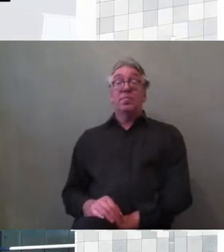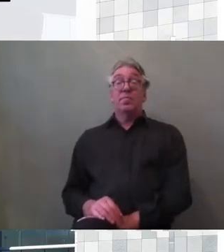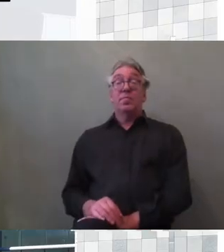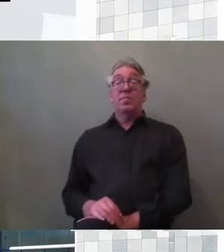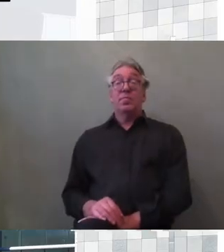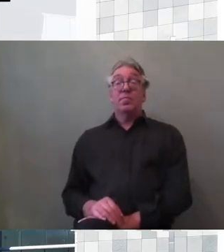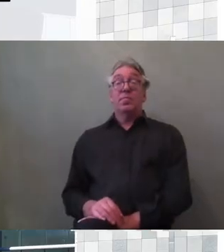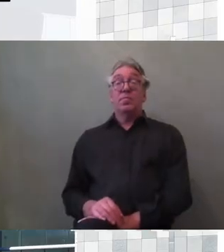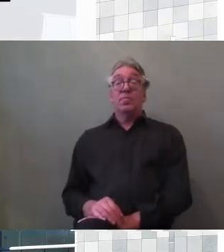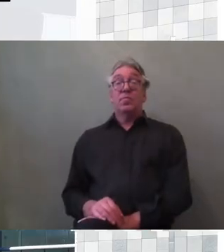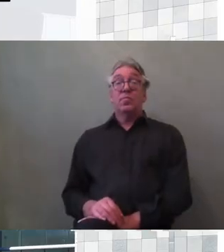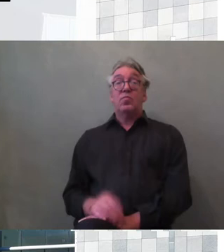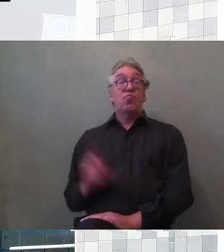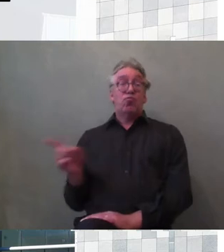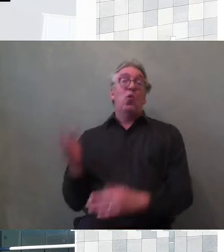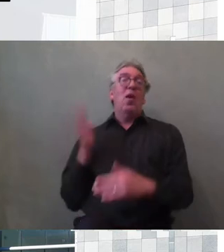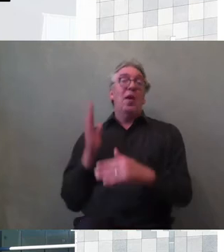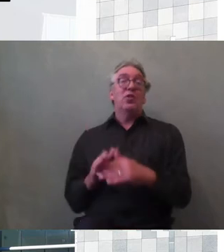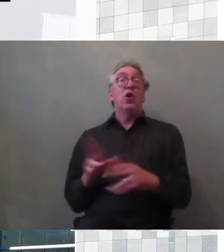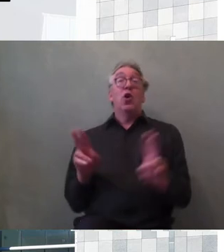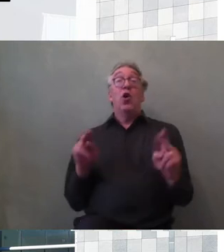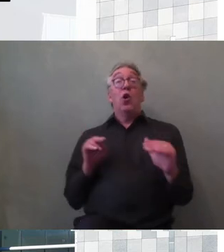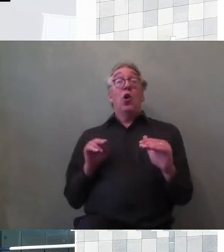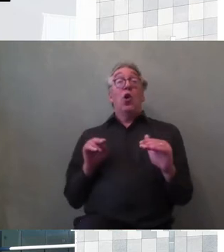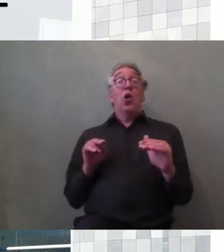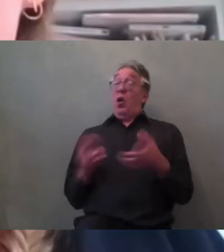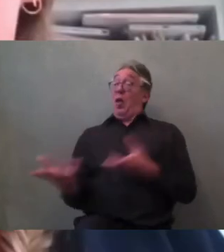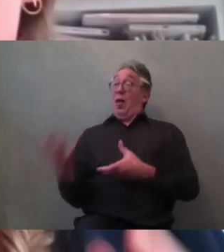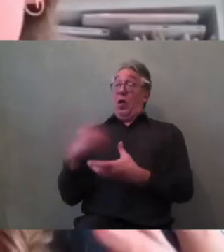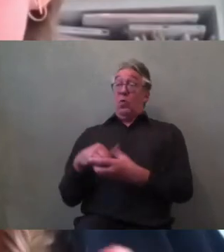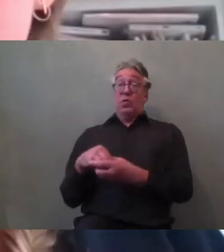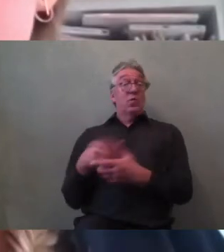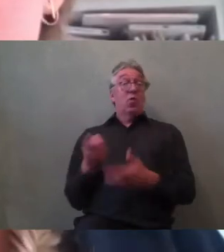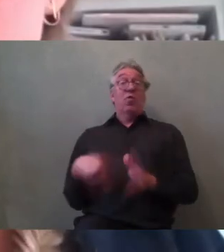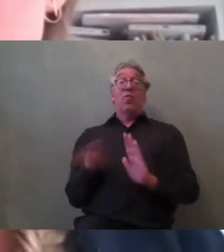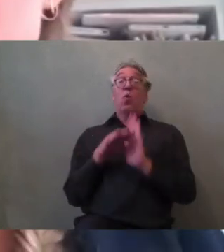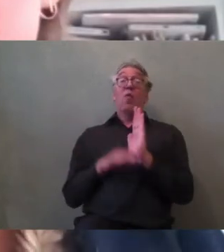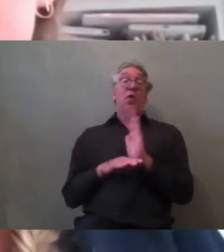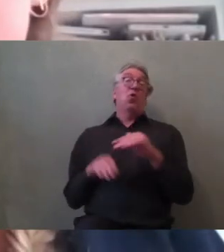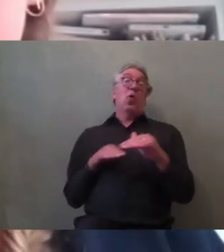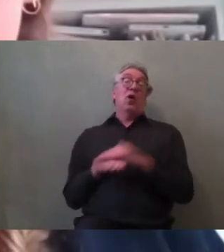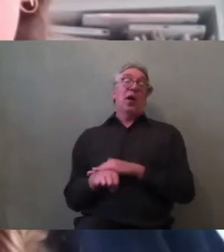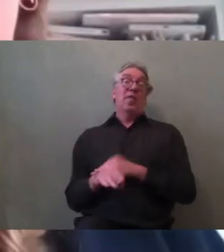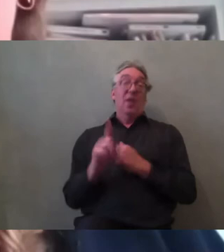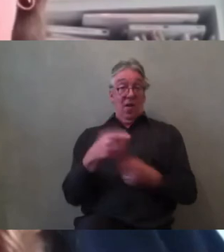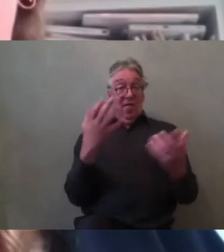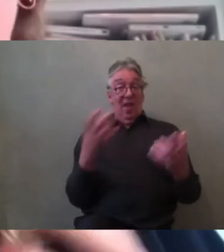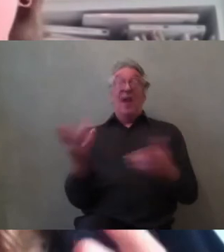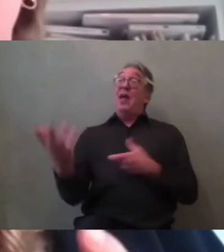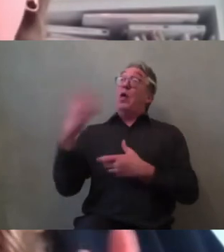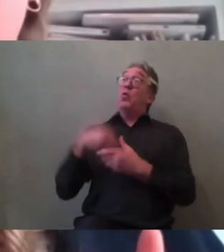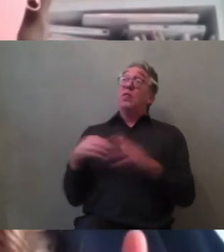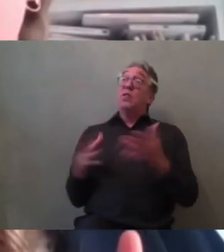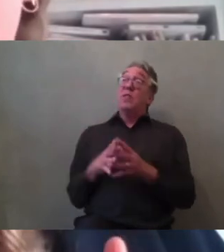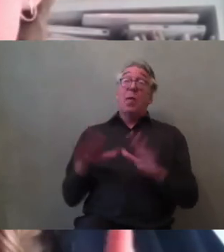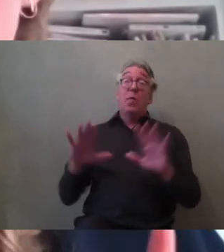Dit is meteen ook de laatste. Toegankelijkheid is de voorwaarde voor inclusie. Op het moment dat wij streven naar een inclusieve samenleving, moet je